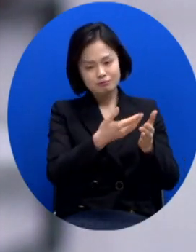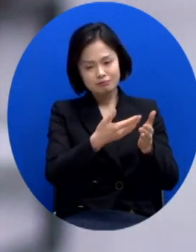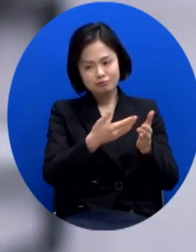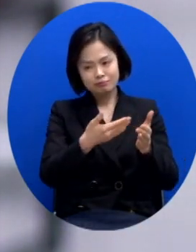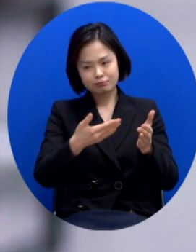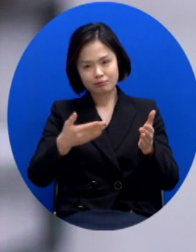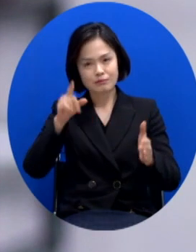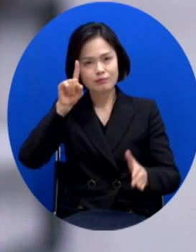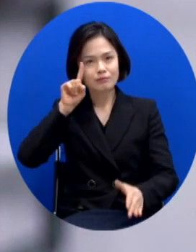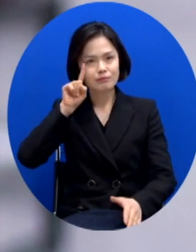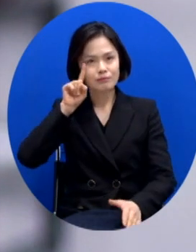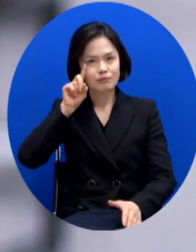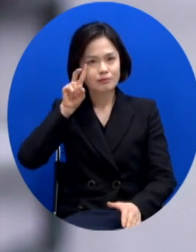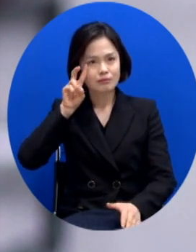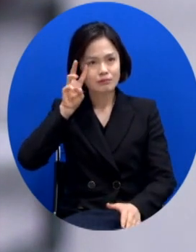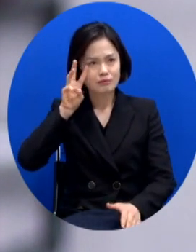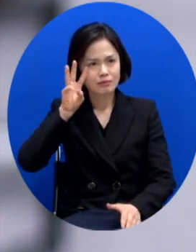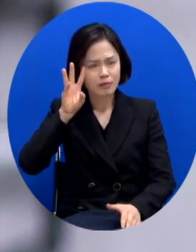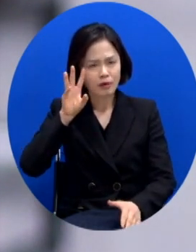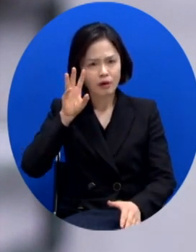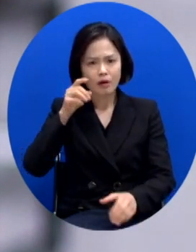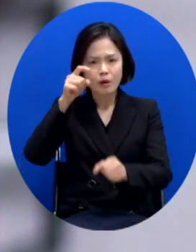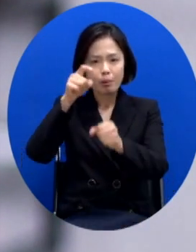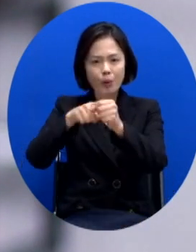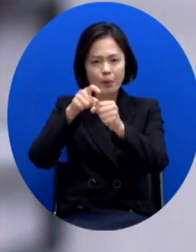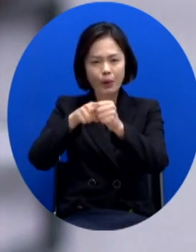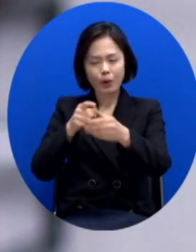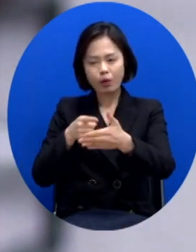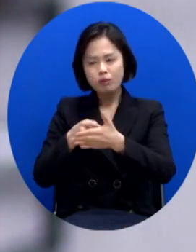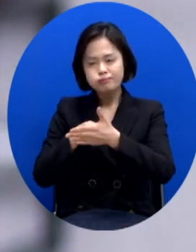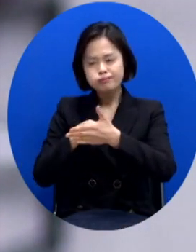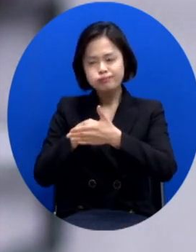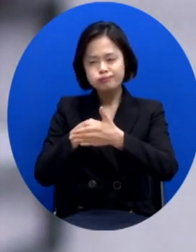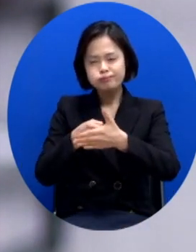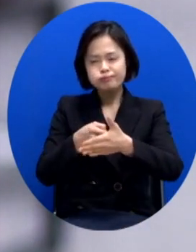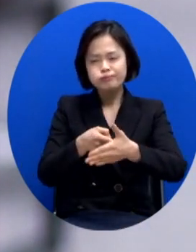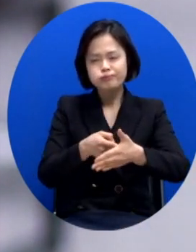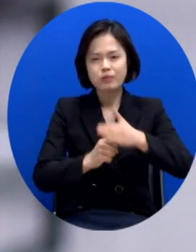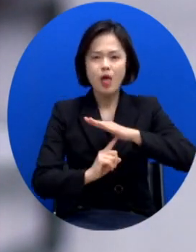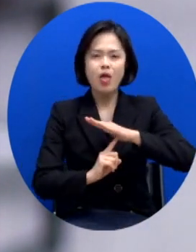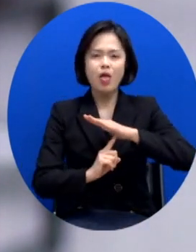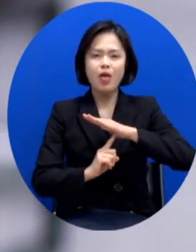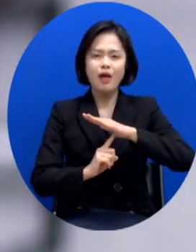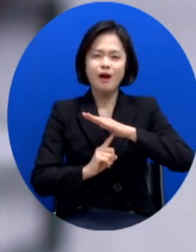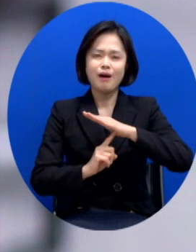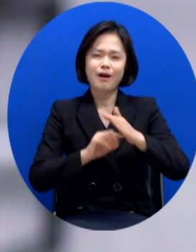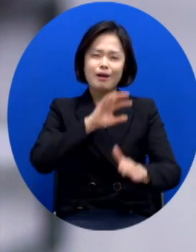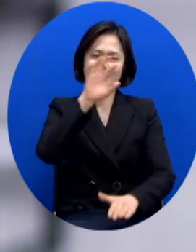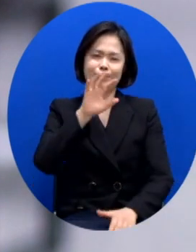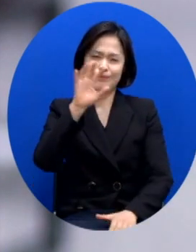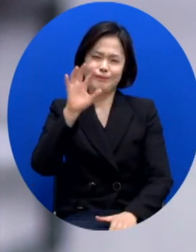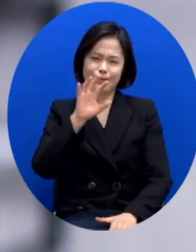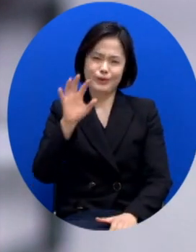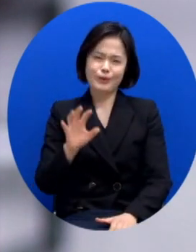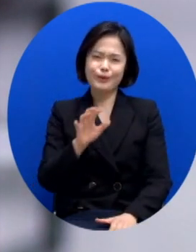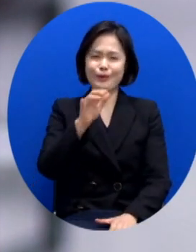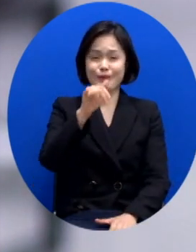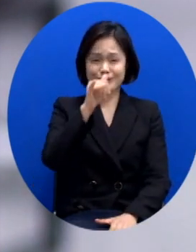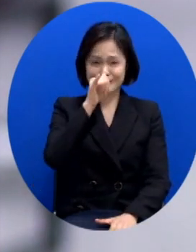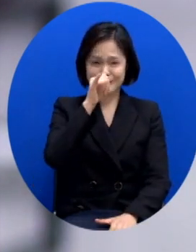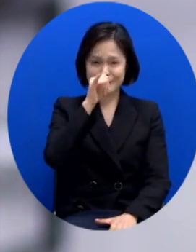이루어 내지 못할 때가 많이 있습니다 우리는 왜 이렇게 같은 실수를